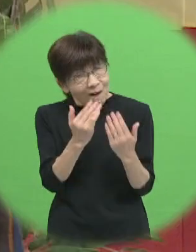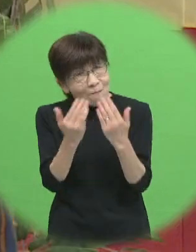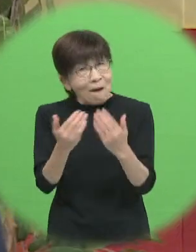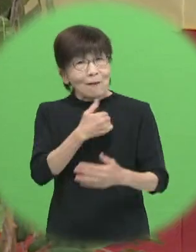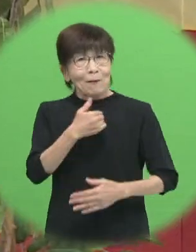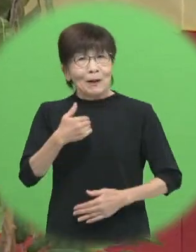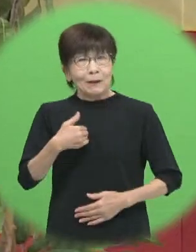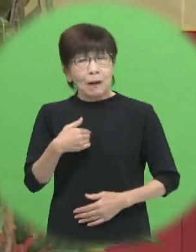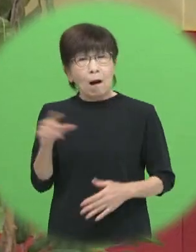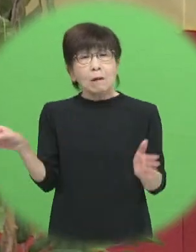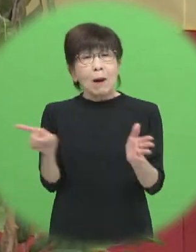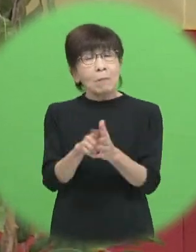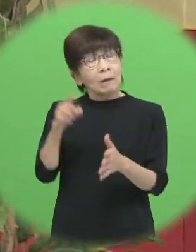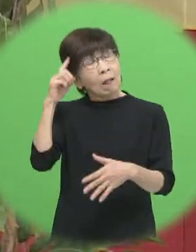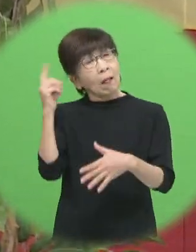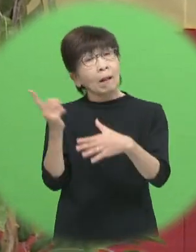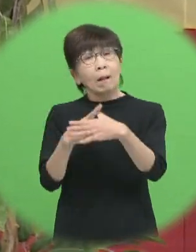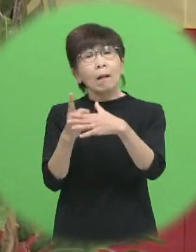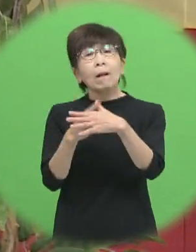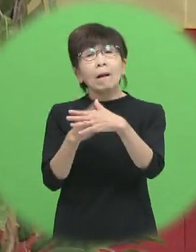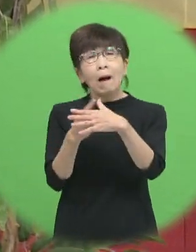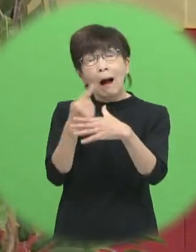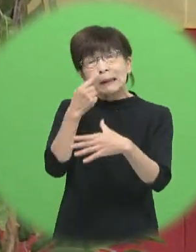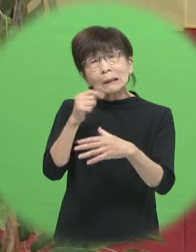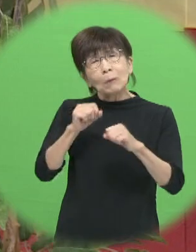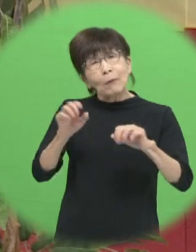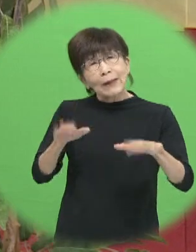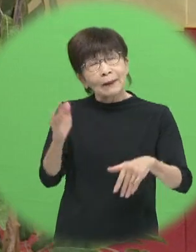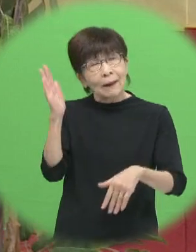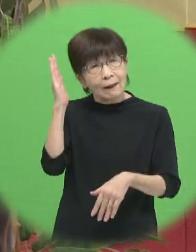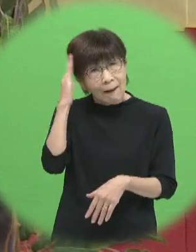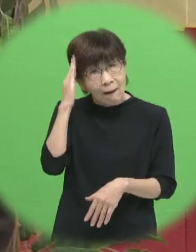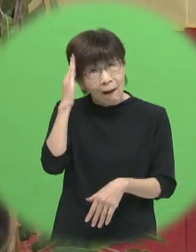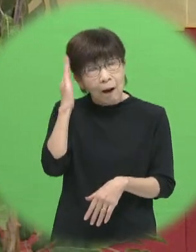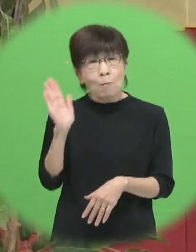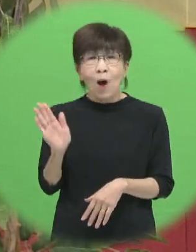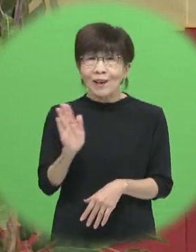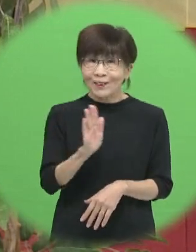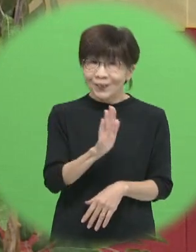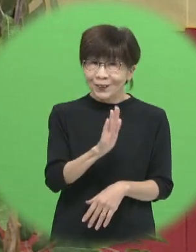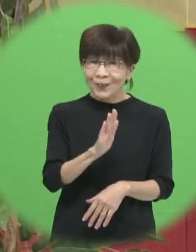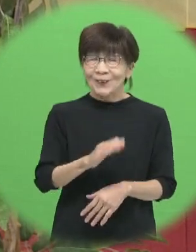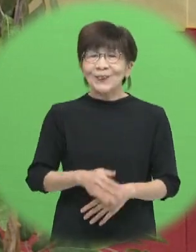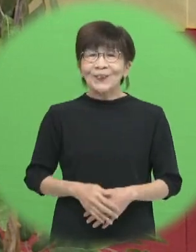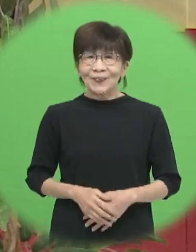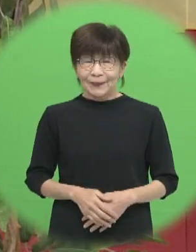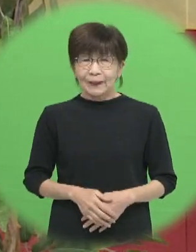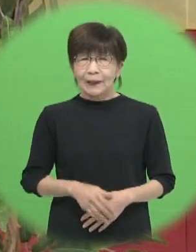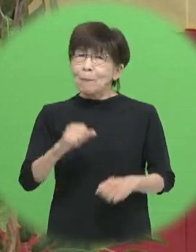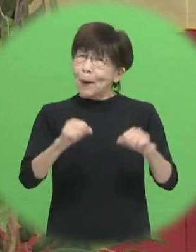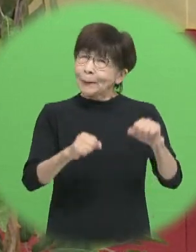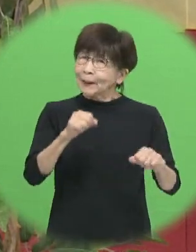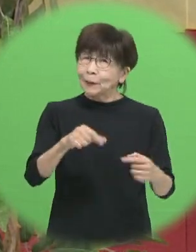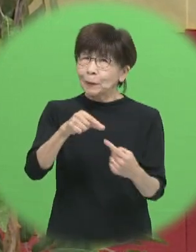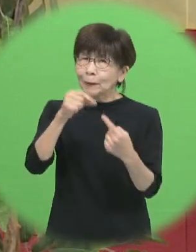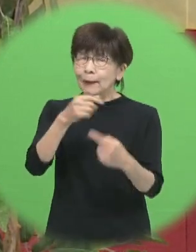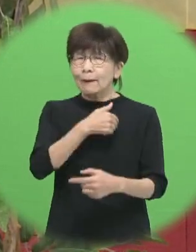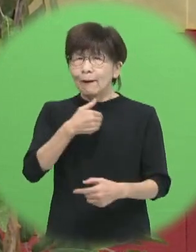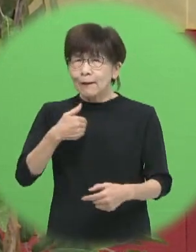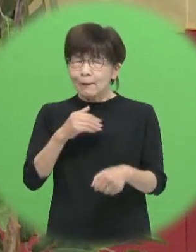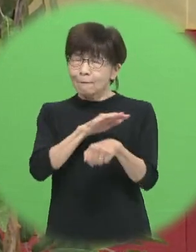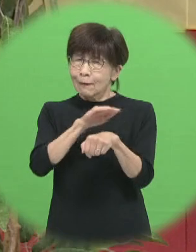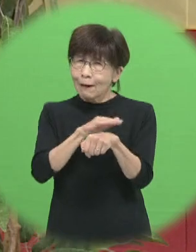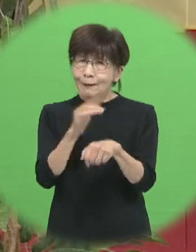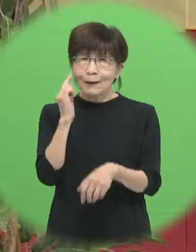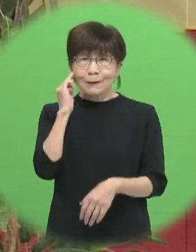はい、やっぱ気づかないうちに、まあ、様々僕もやってたのかななんて思いもちょっとありつつですね、まあ、だけど自由選択ができるっていうのは本当に大切な